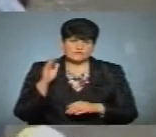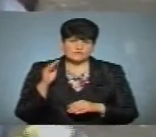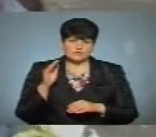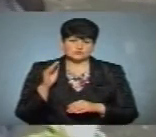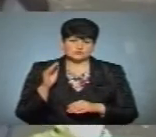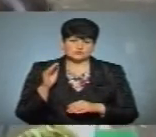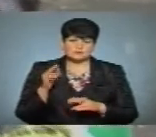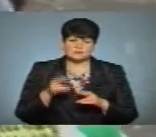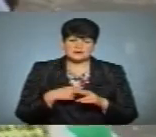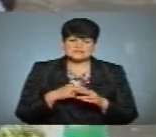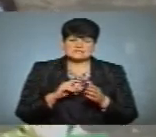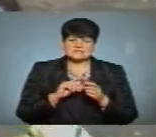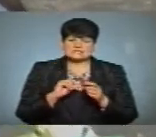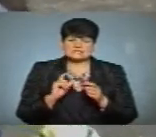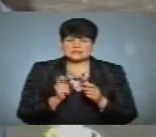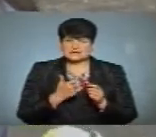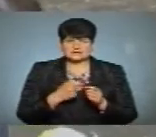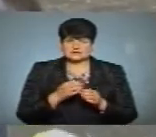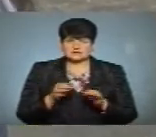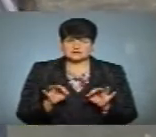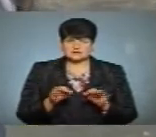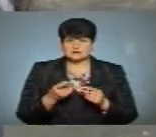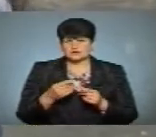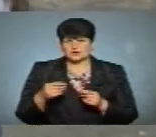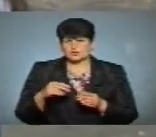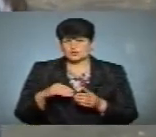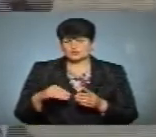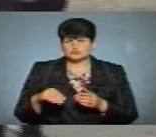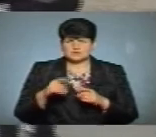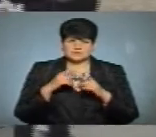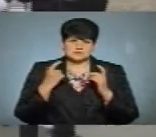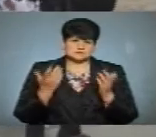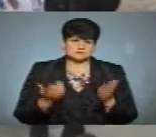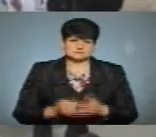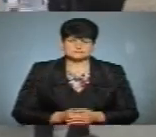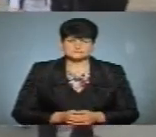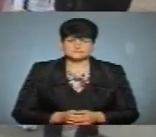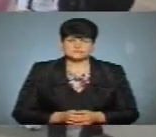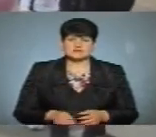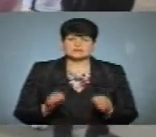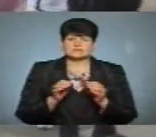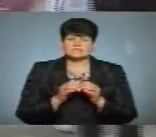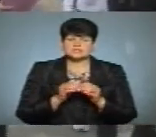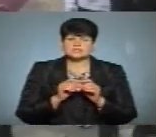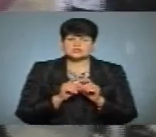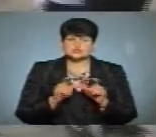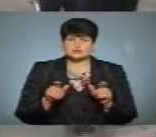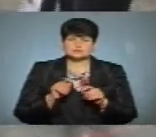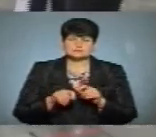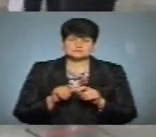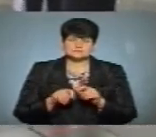без етикетки, бо там не дозволяють, і пару ручок запасних, і ще маску. У 10-й школі тестування